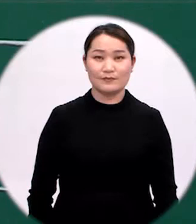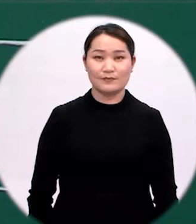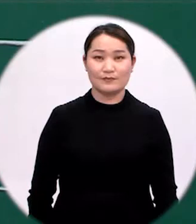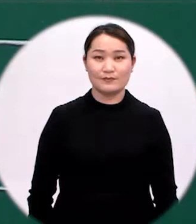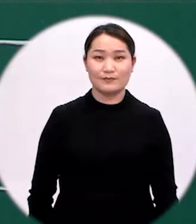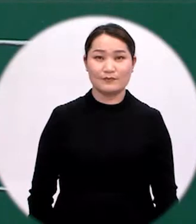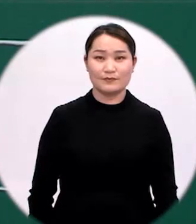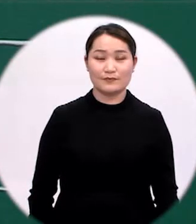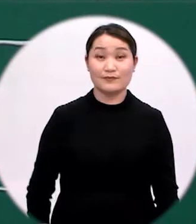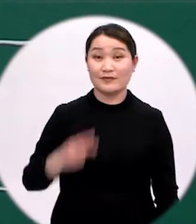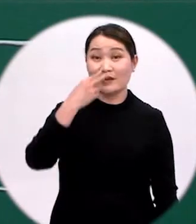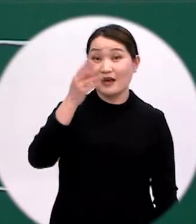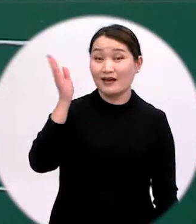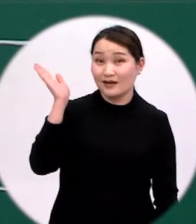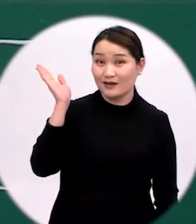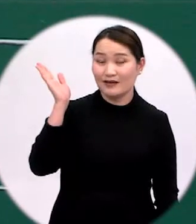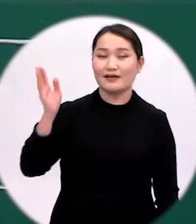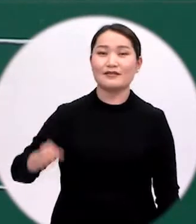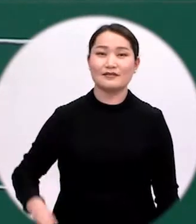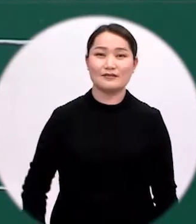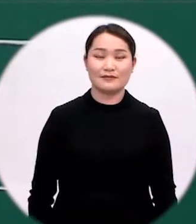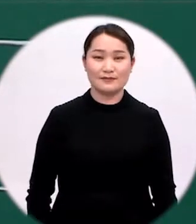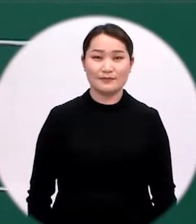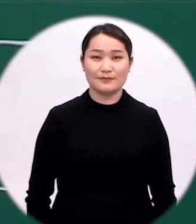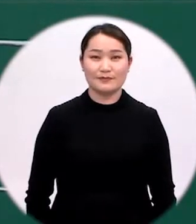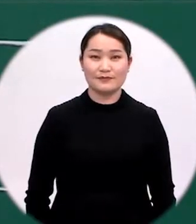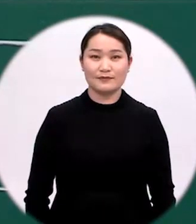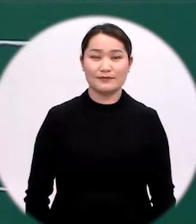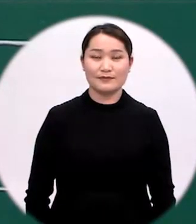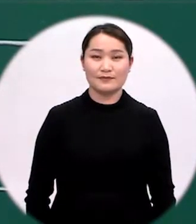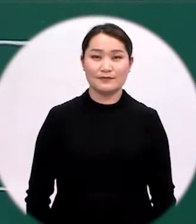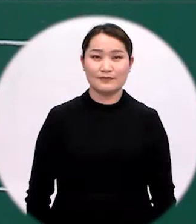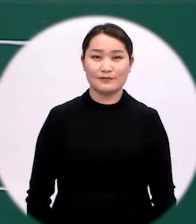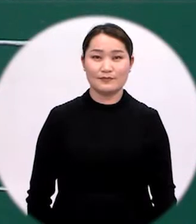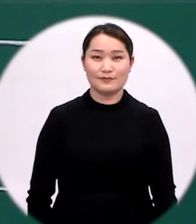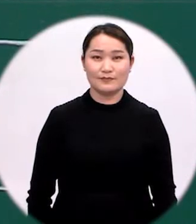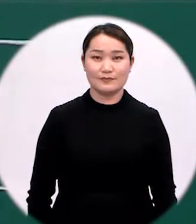урт шулуун, хөндлөн богино зураас том